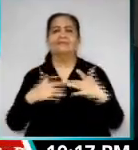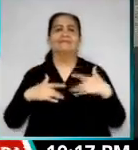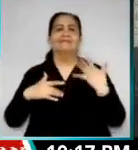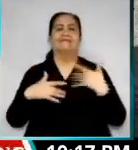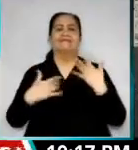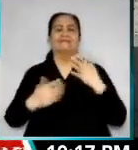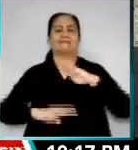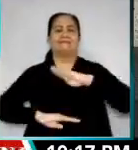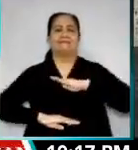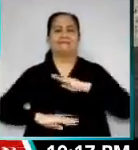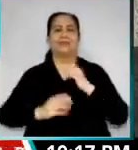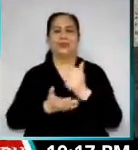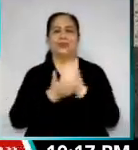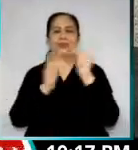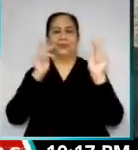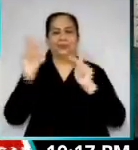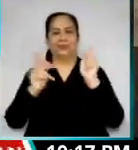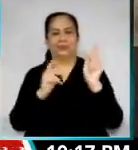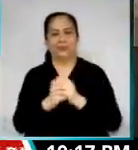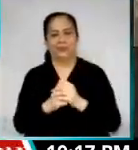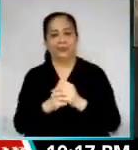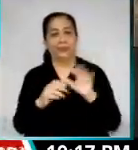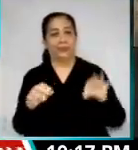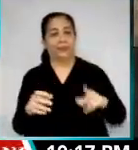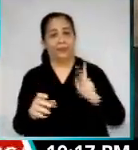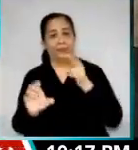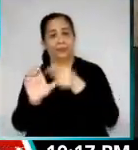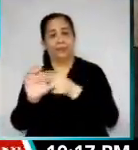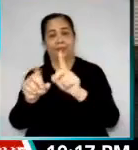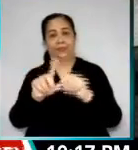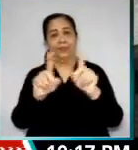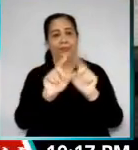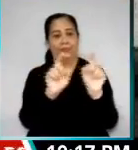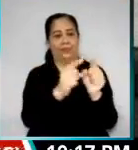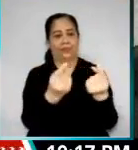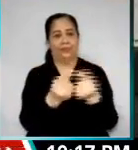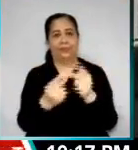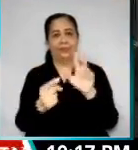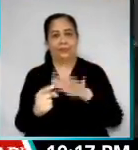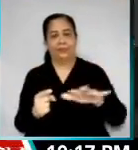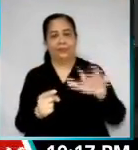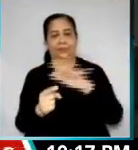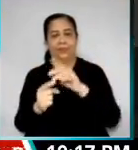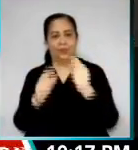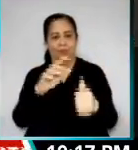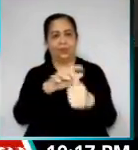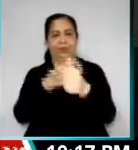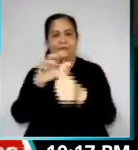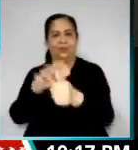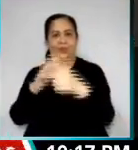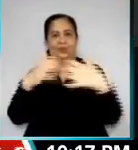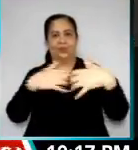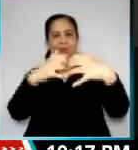kasi. Ang partisipasyon ng iba't ibang sektor ng lipunan sa mga nag-usbungang community pantry,